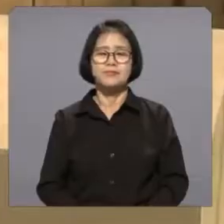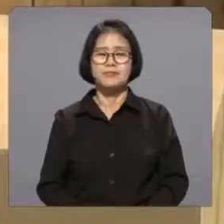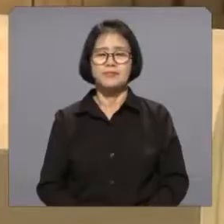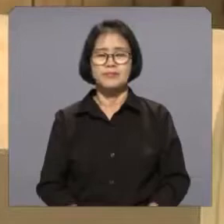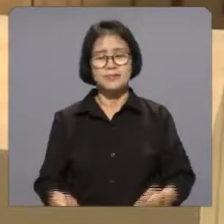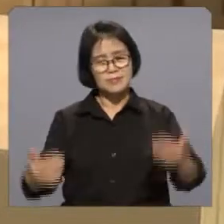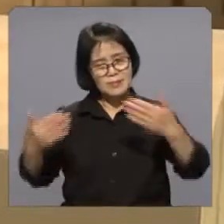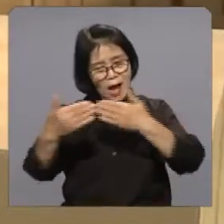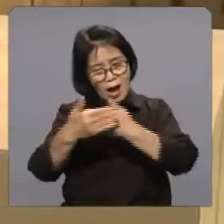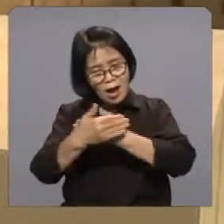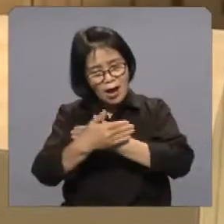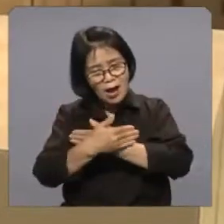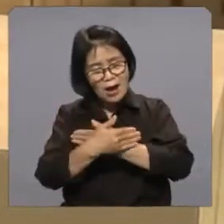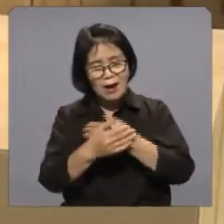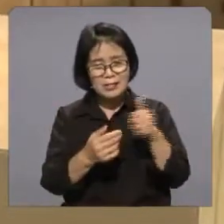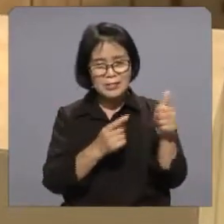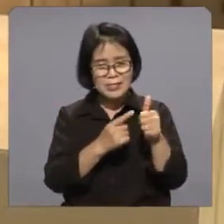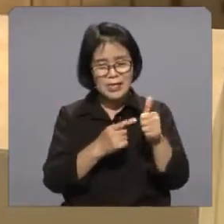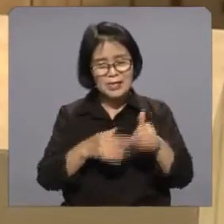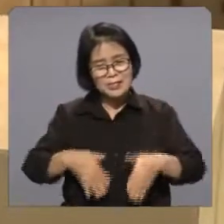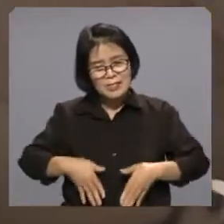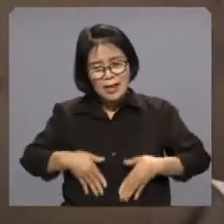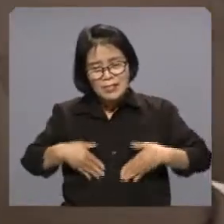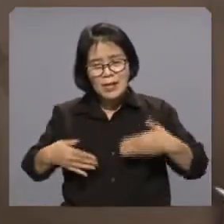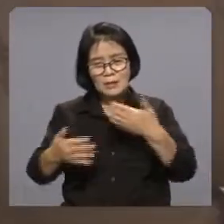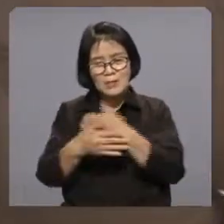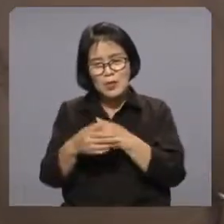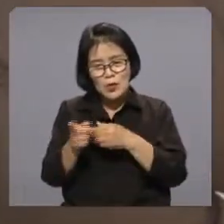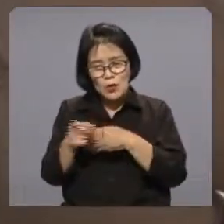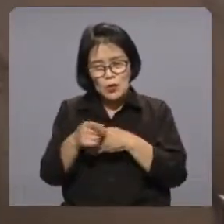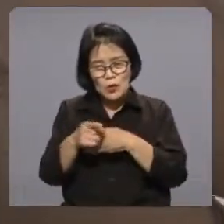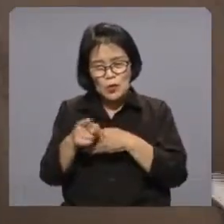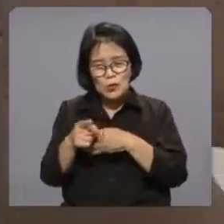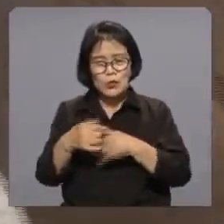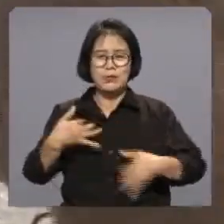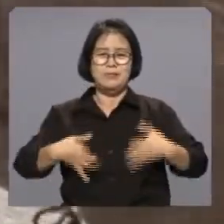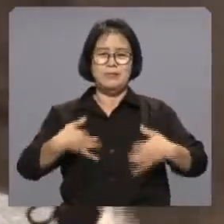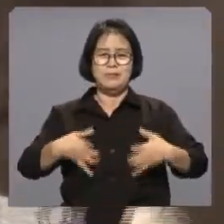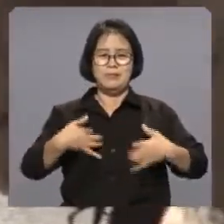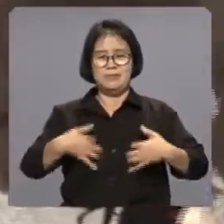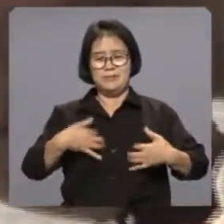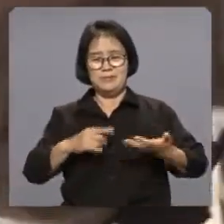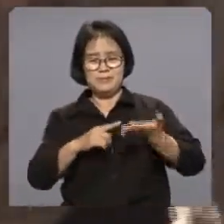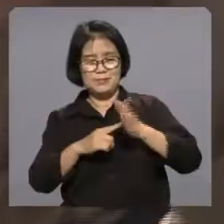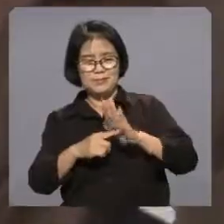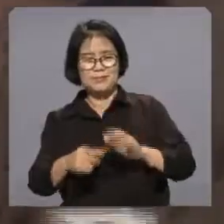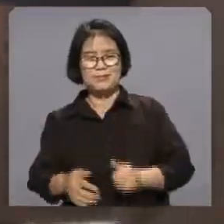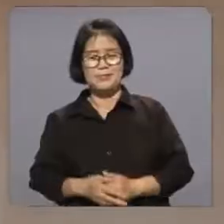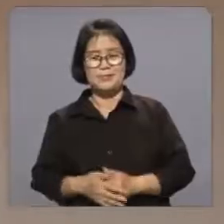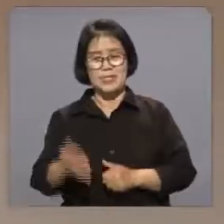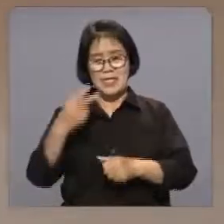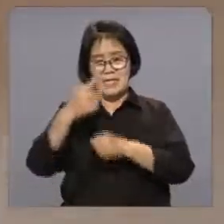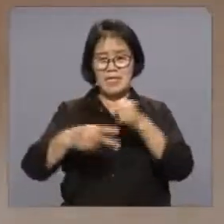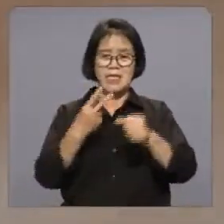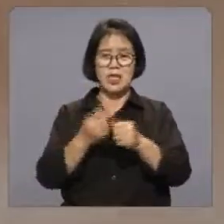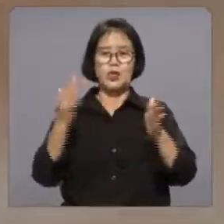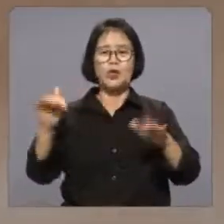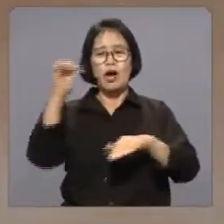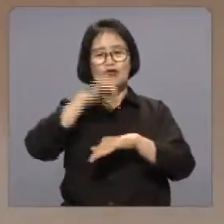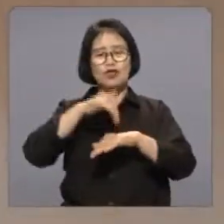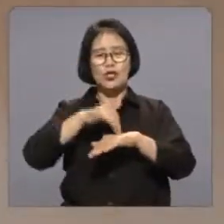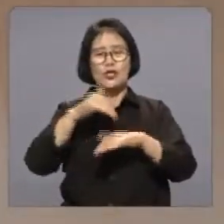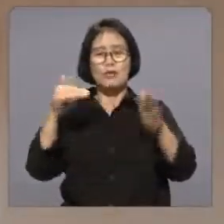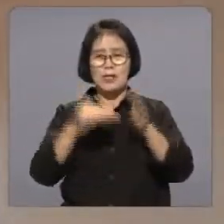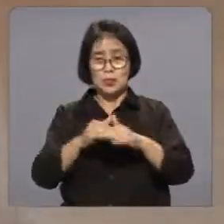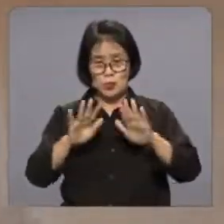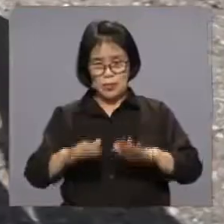살며시 안아주는 파트너와 체온을 나누고 꼬리를 치며 반가움도 표시합니다. 지난 2년간 훈련을 마치고